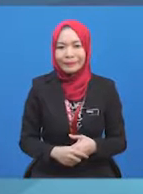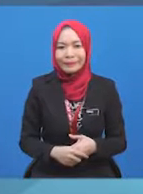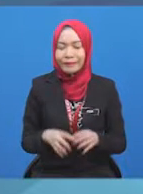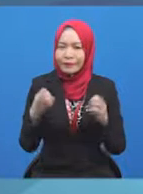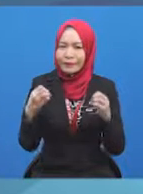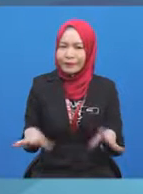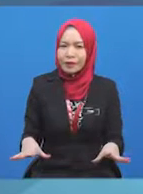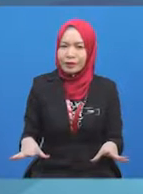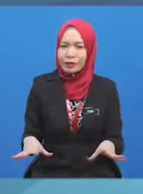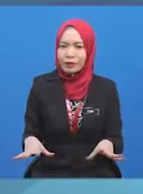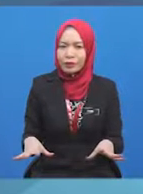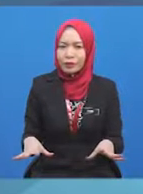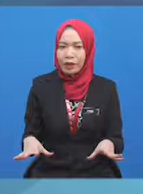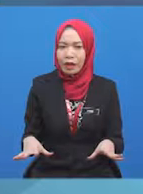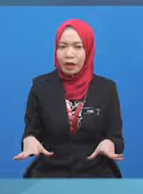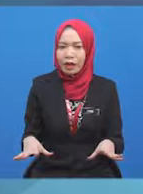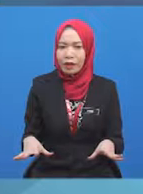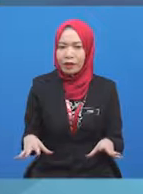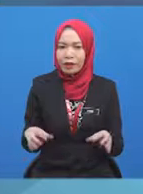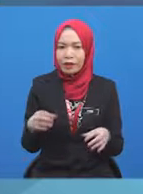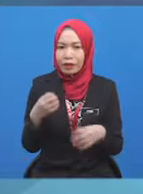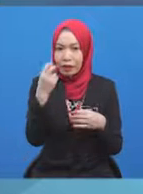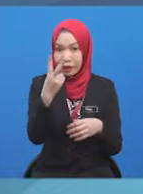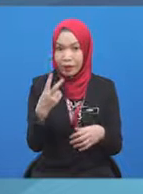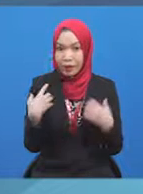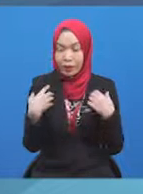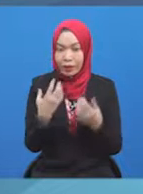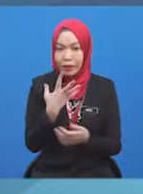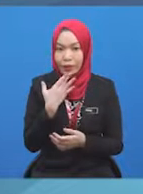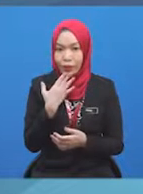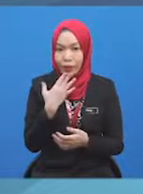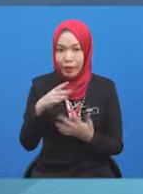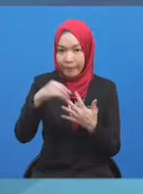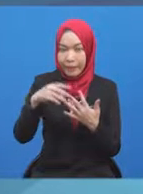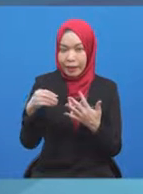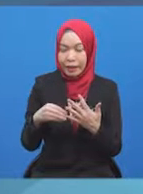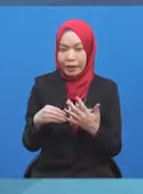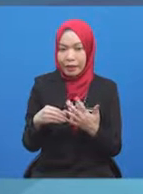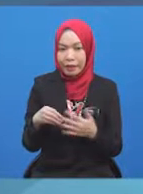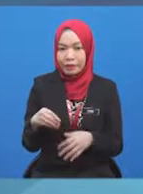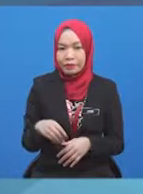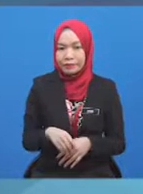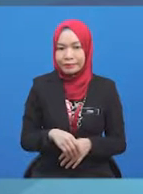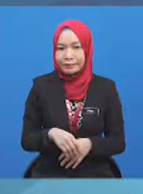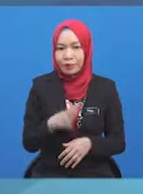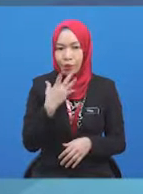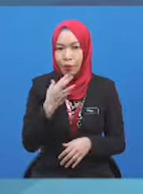Setelah paparan palet warna muncul, pilih warna merah dan klik OK.